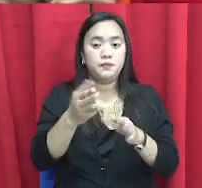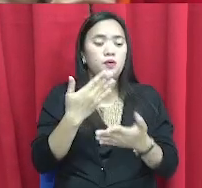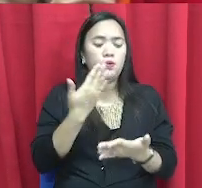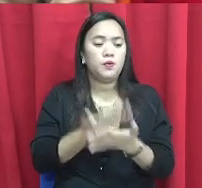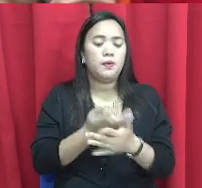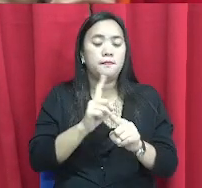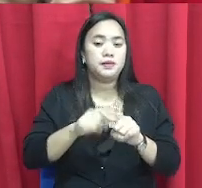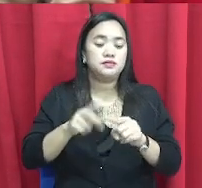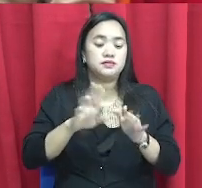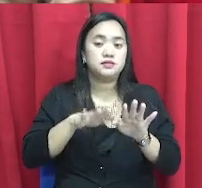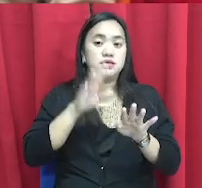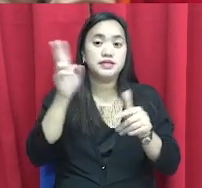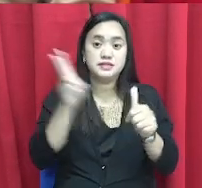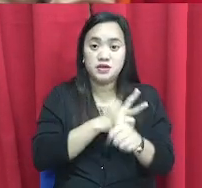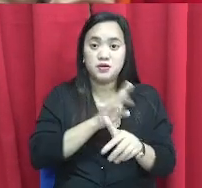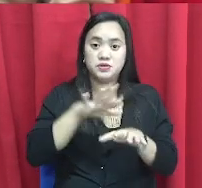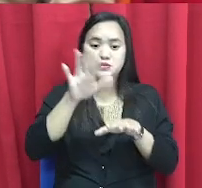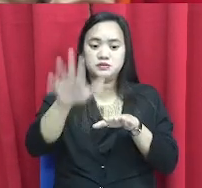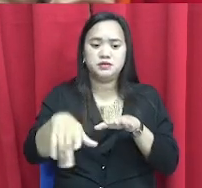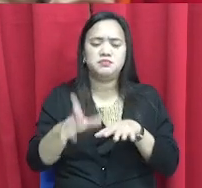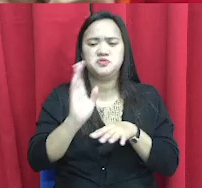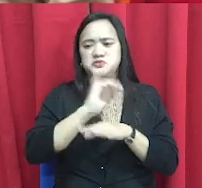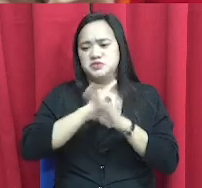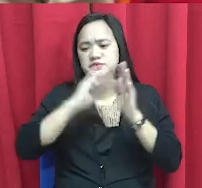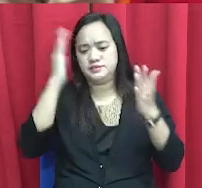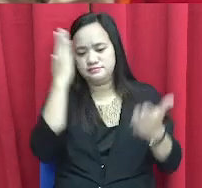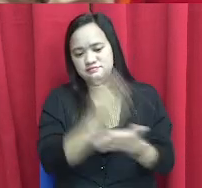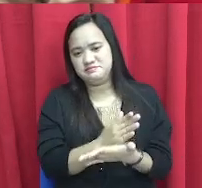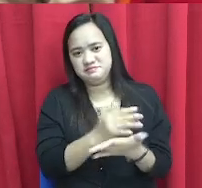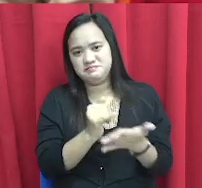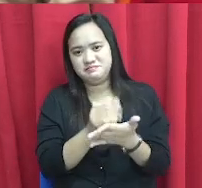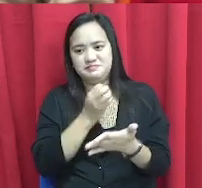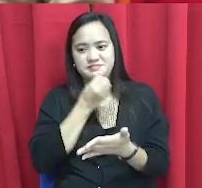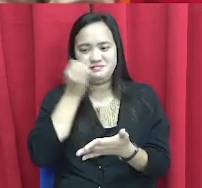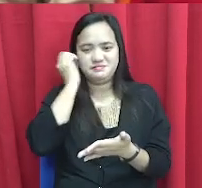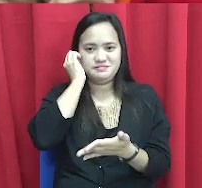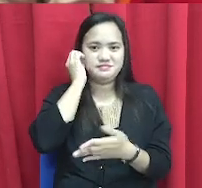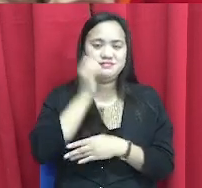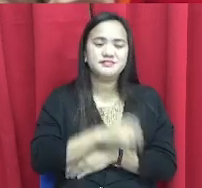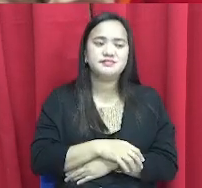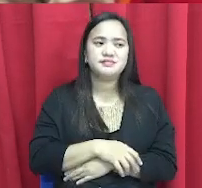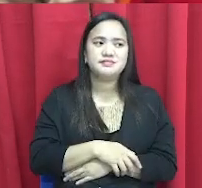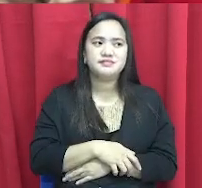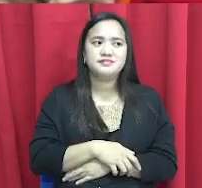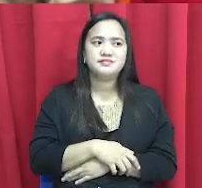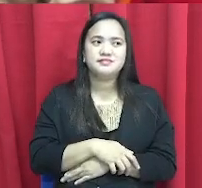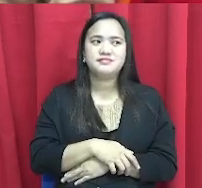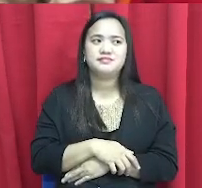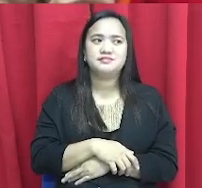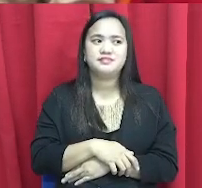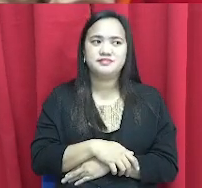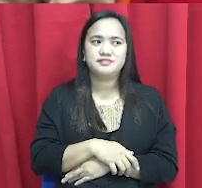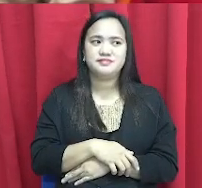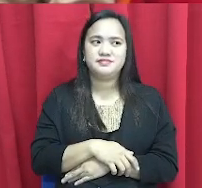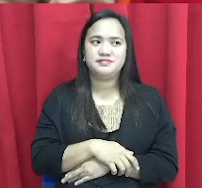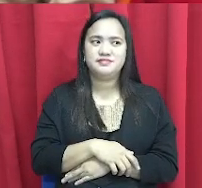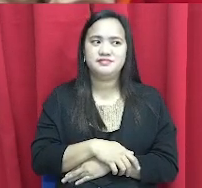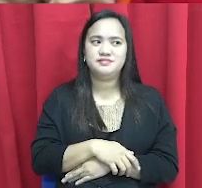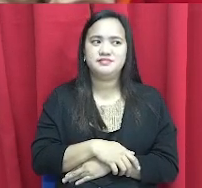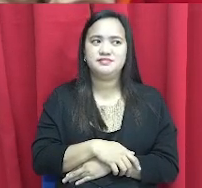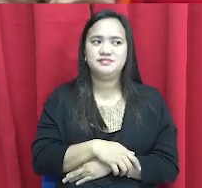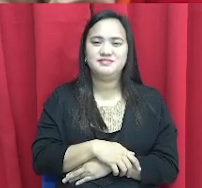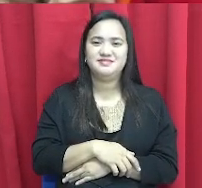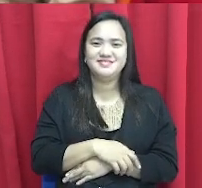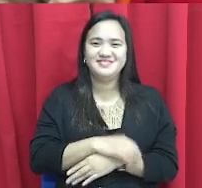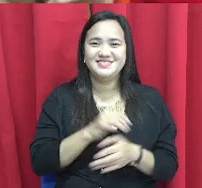yung second step ay patay doon nagkaproblema yung Pagbalik na anak ang itim